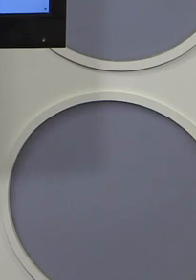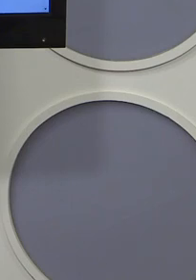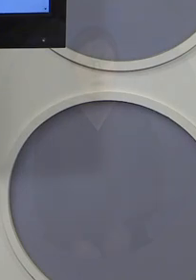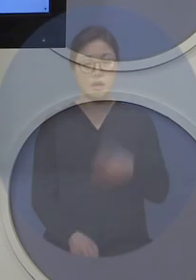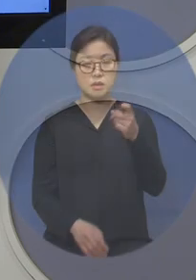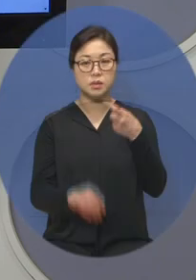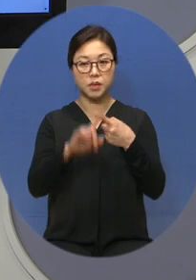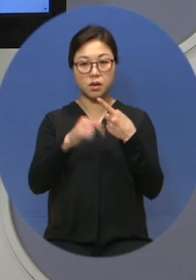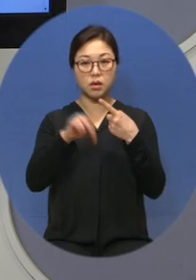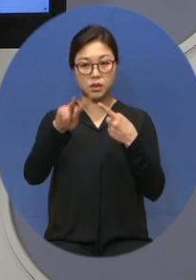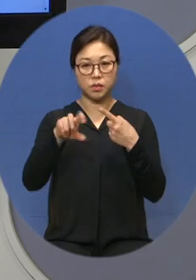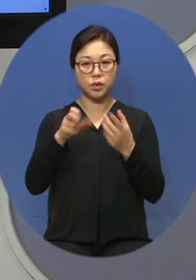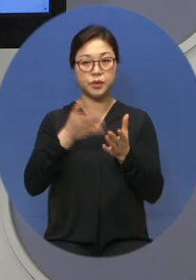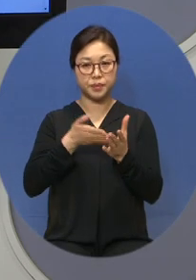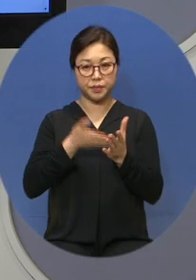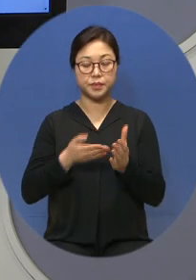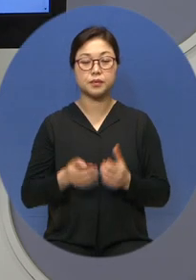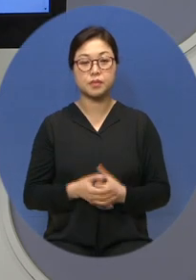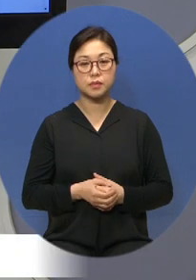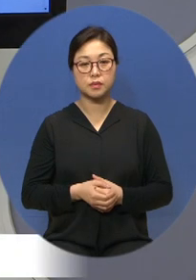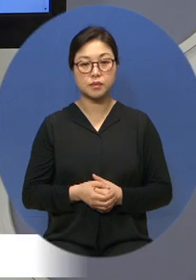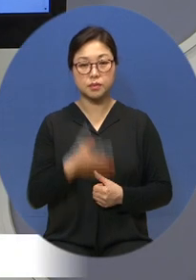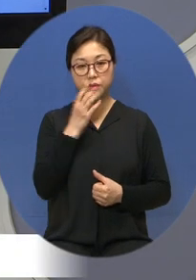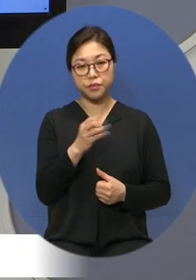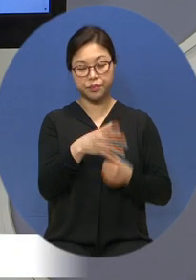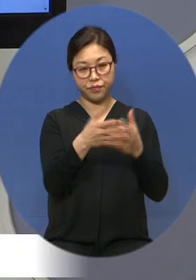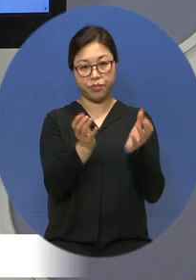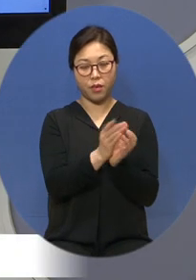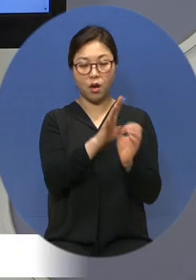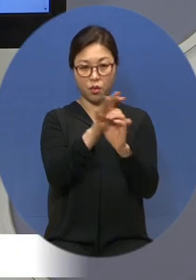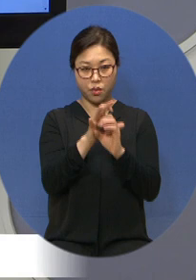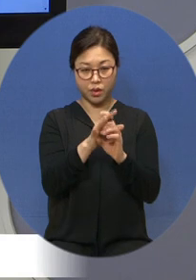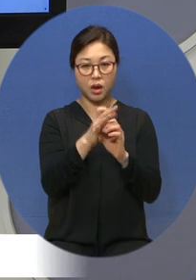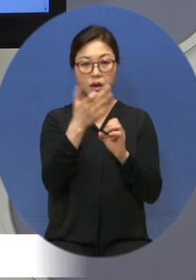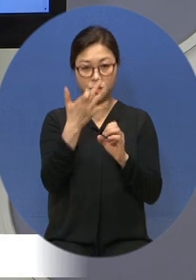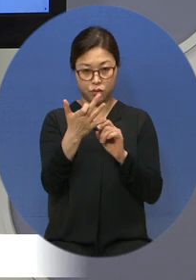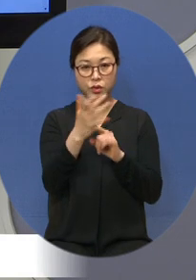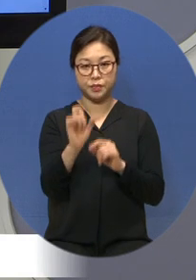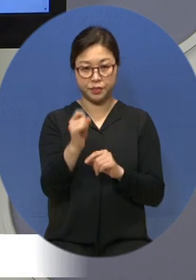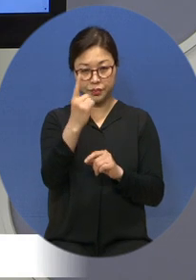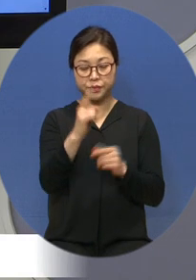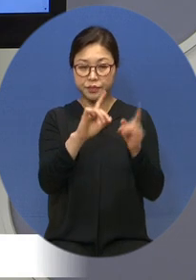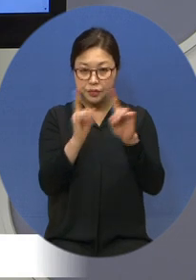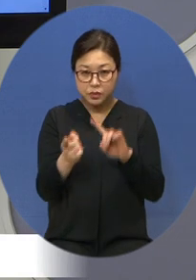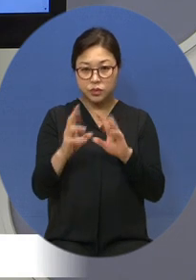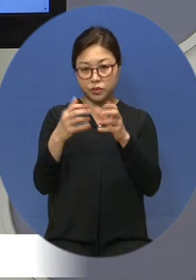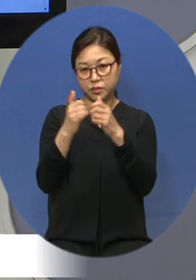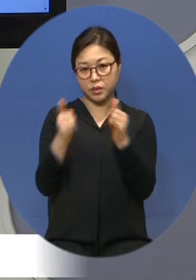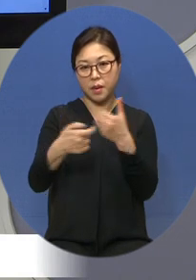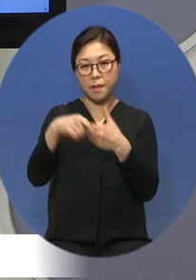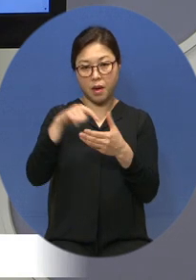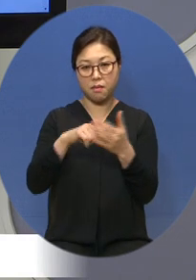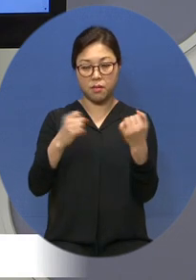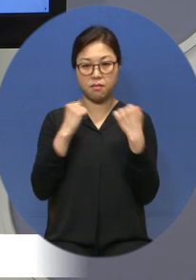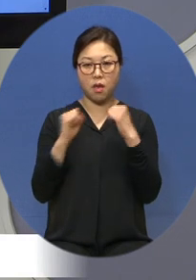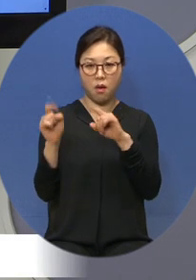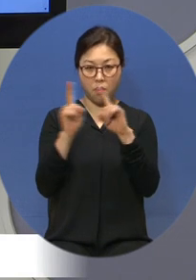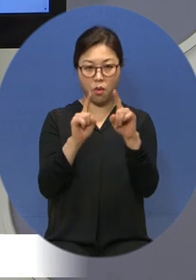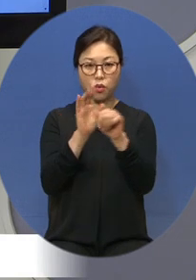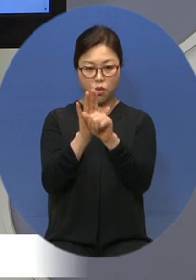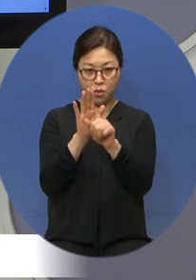11월 25일 만 말하였습니다 보건복지부가 코론 알고 로 인해 지친 국민들의 마음 건강 회복을 돕고